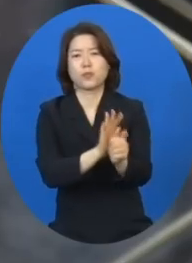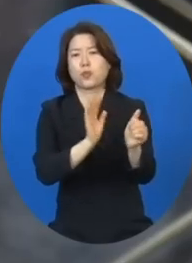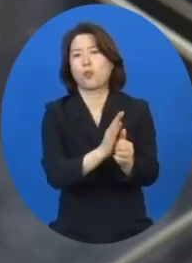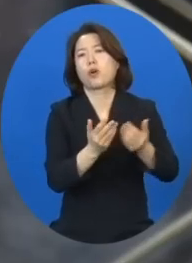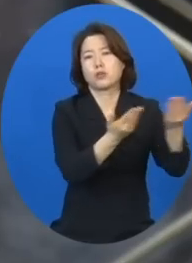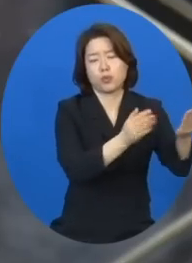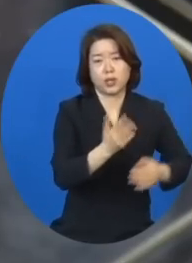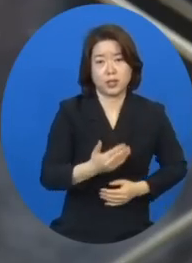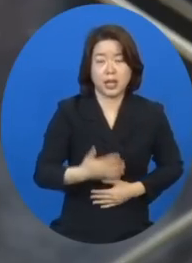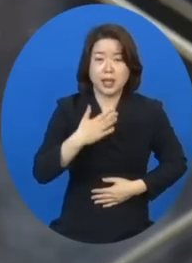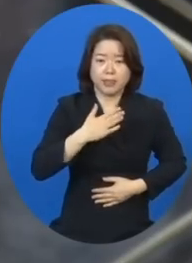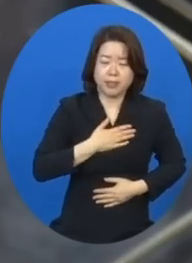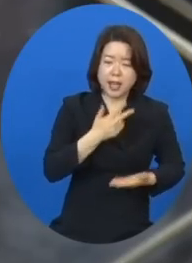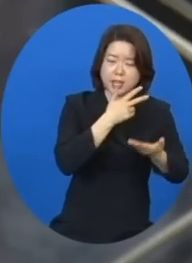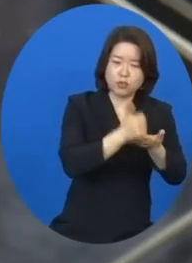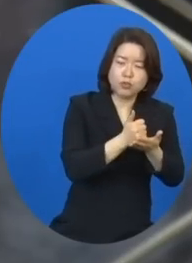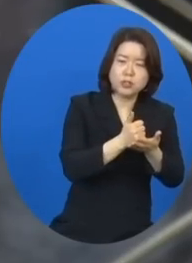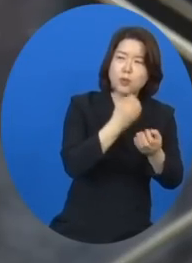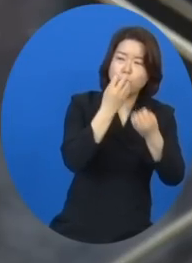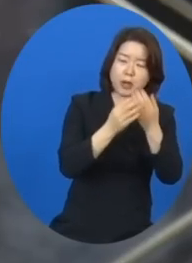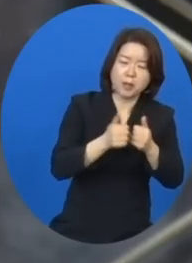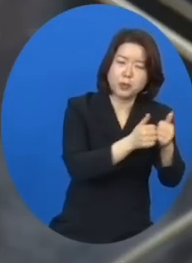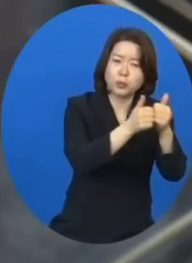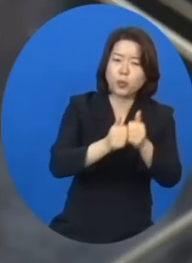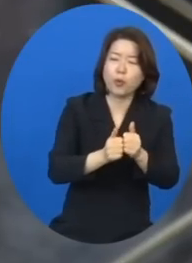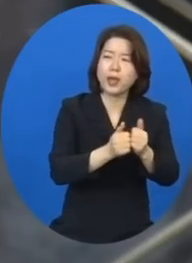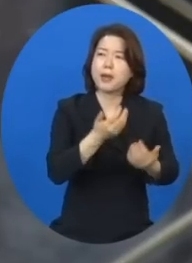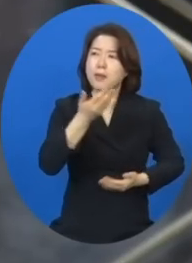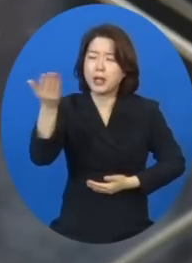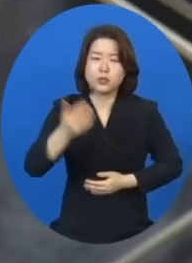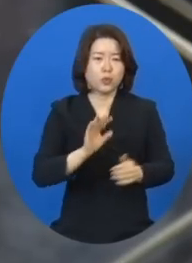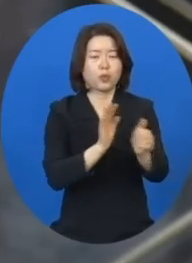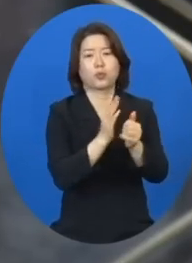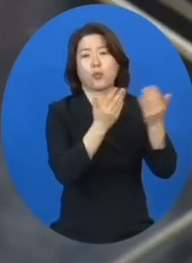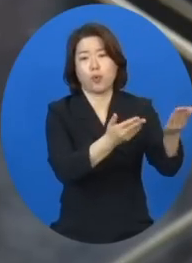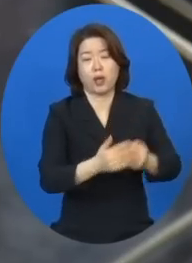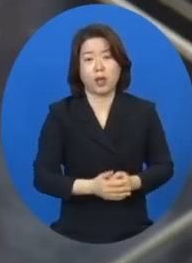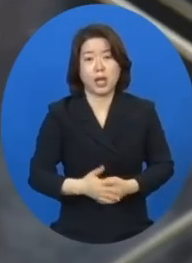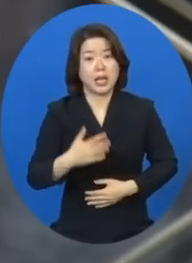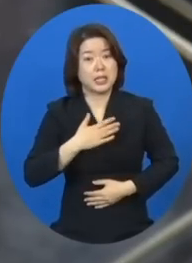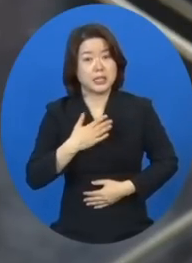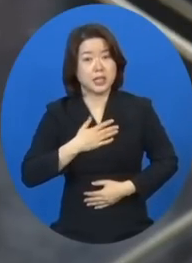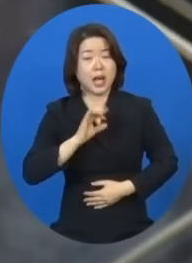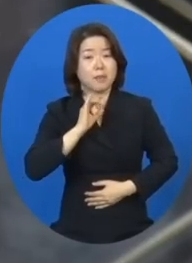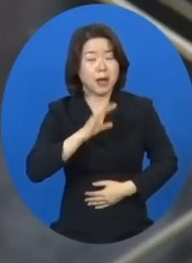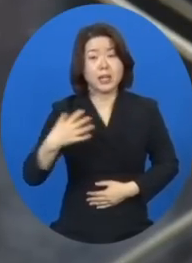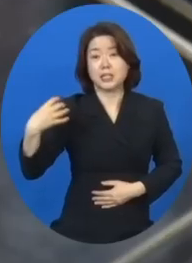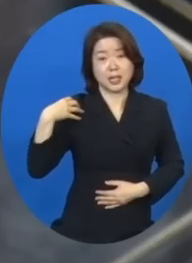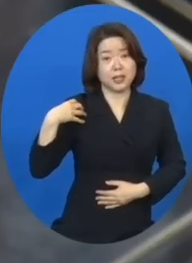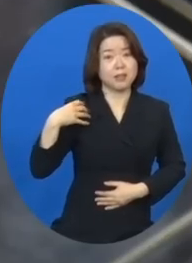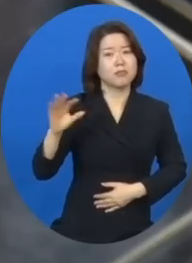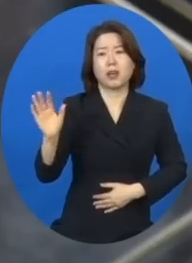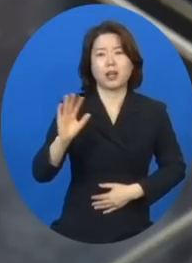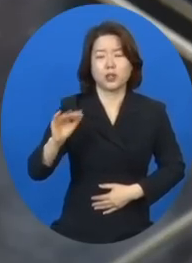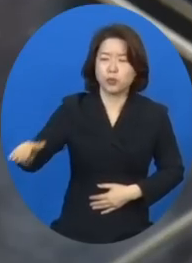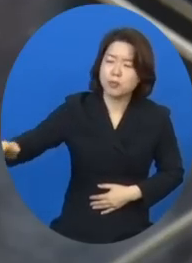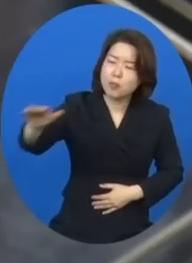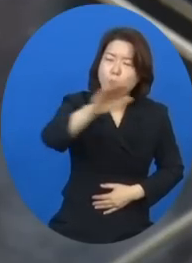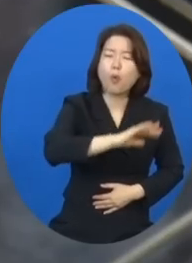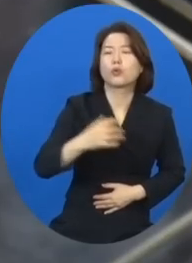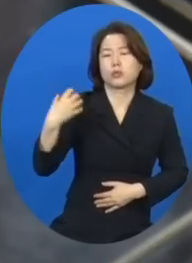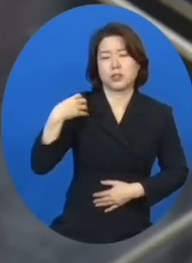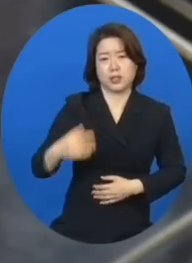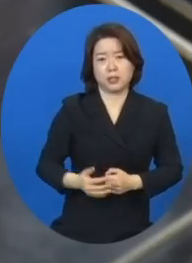주님과 동행할 수 있게 하여야 하잖아요. 그 사명이 제게만 있는 게 아닙니다. 우리 모두에게 있어요. 그들과 우리를